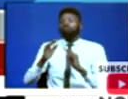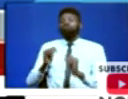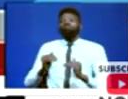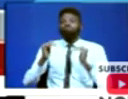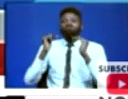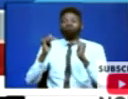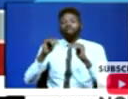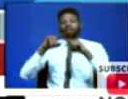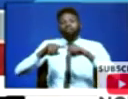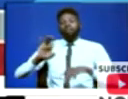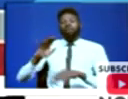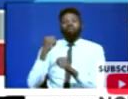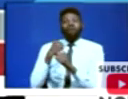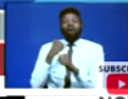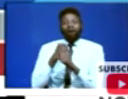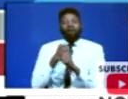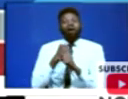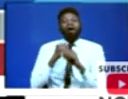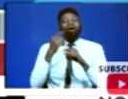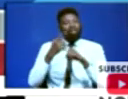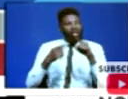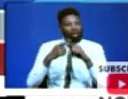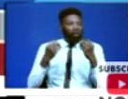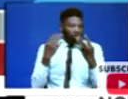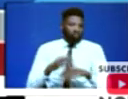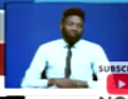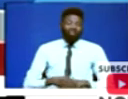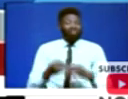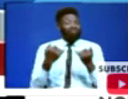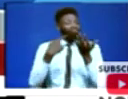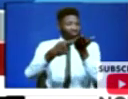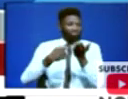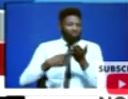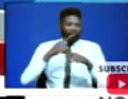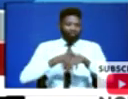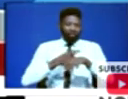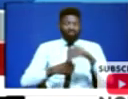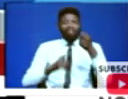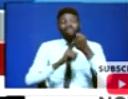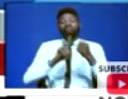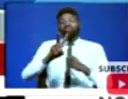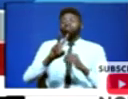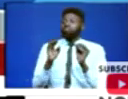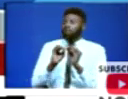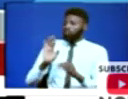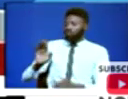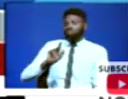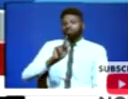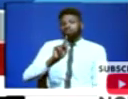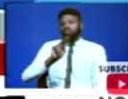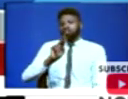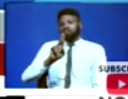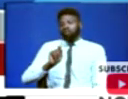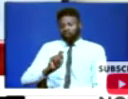waliohudumu kazini. Hayo ni baadhi ya masuala muhimu yanayojadiliwa kwenye mkutano wa 62 wa kila mwaka wa chama cha KNUT jijini